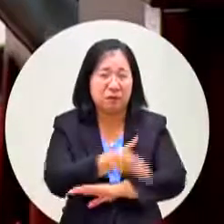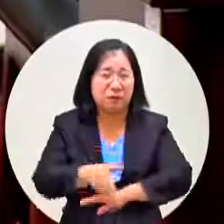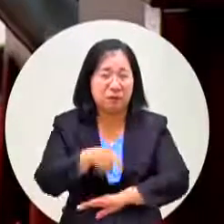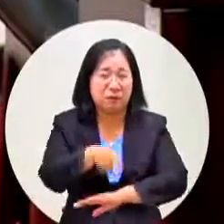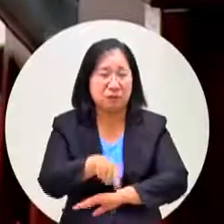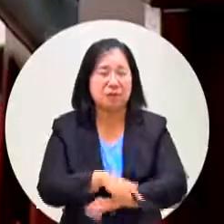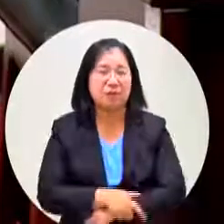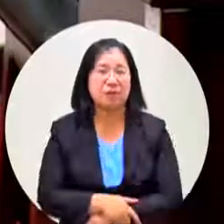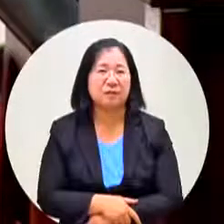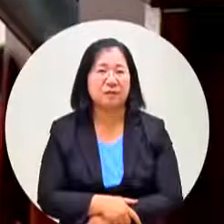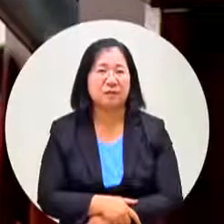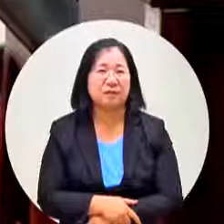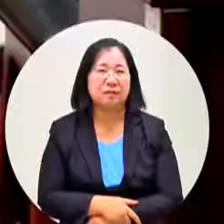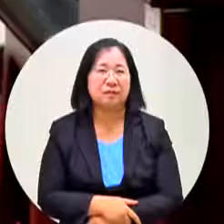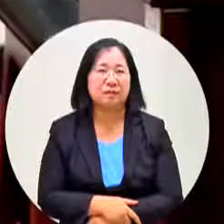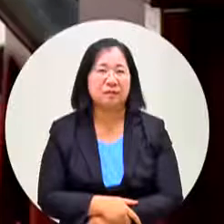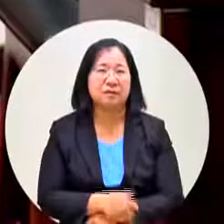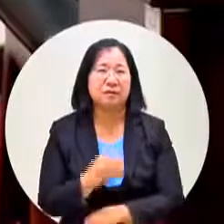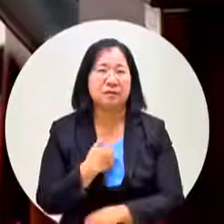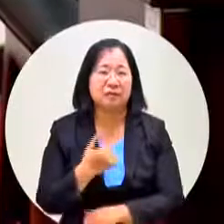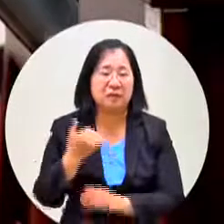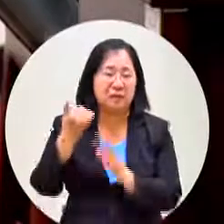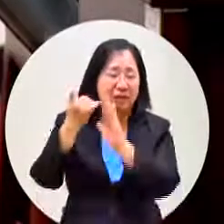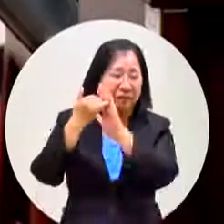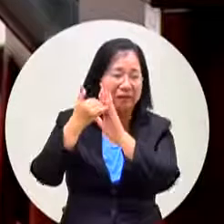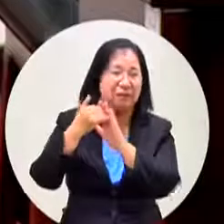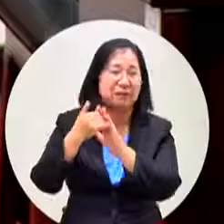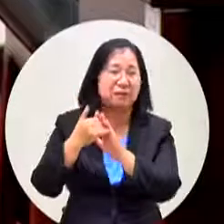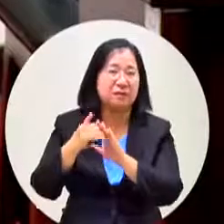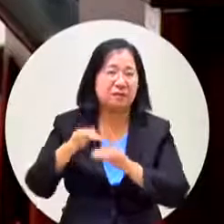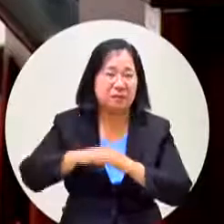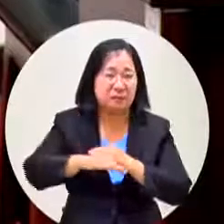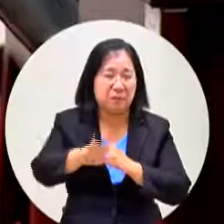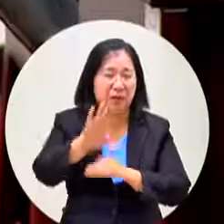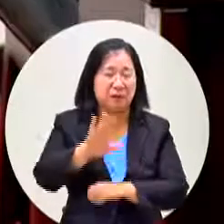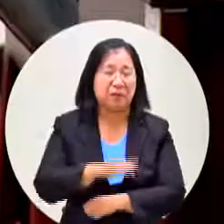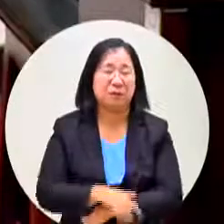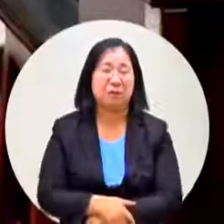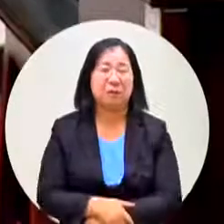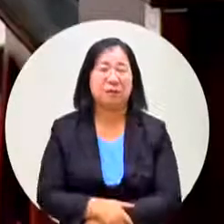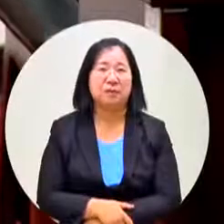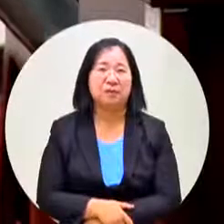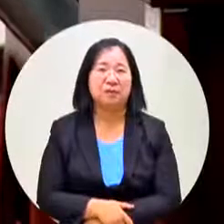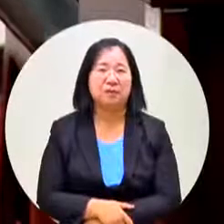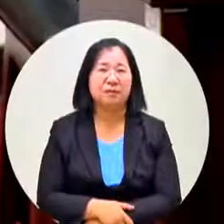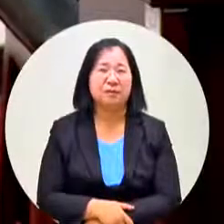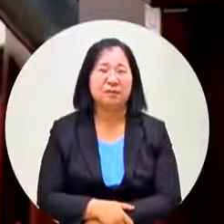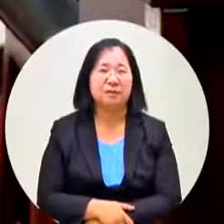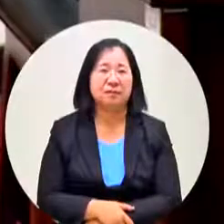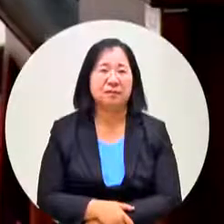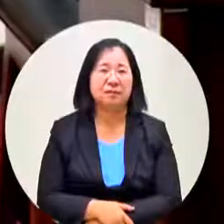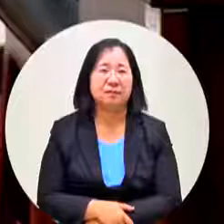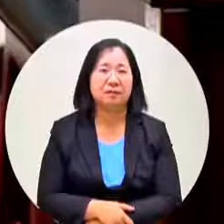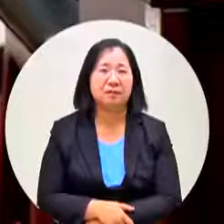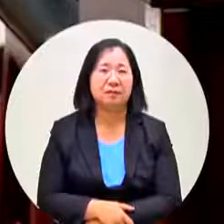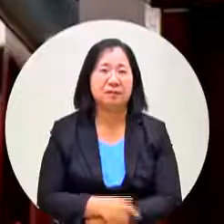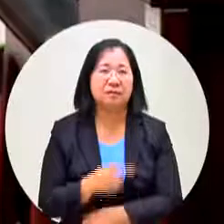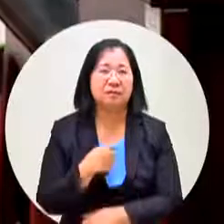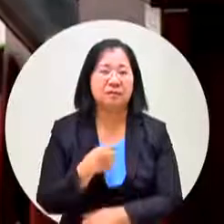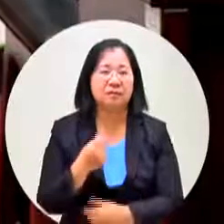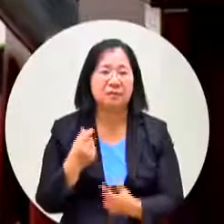啊落来到这个。新处理徛街砖头的这个部分，规个拢做积水啦吼。啊，